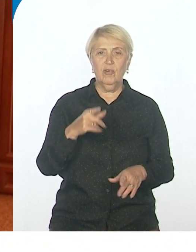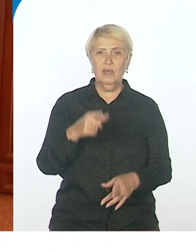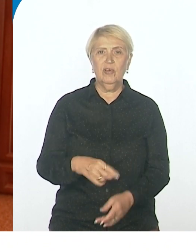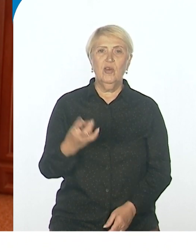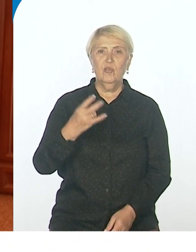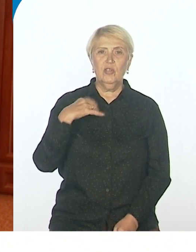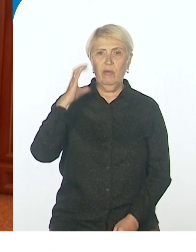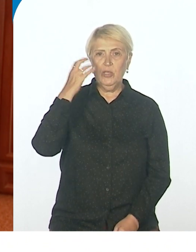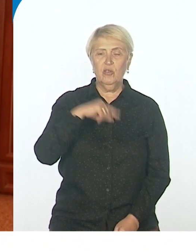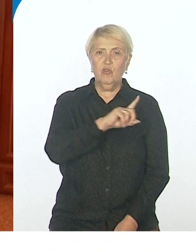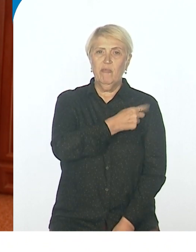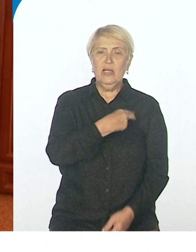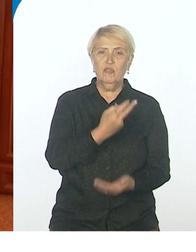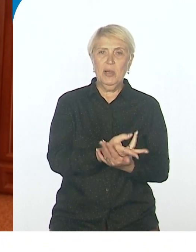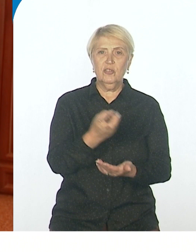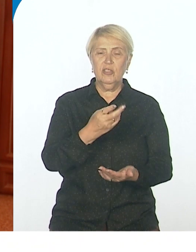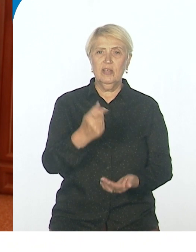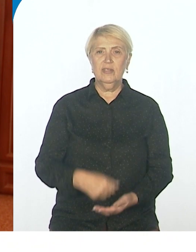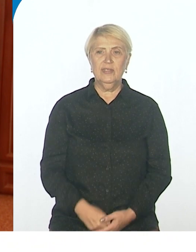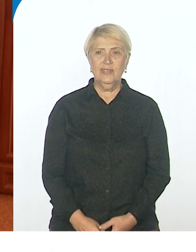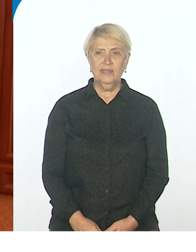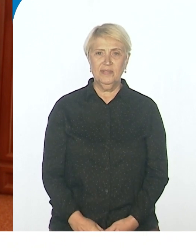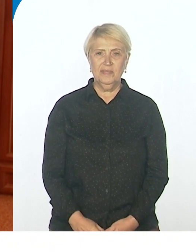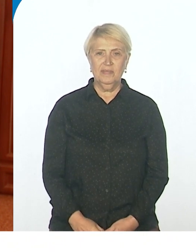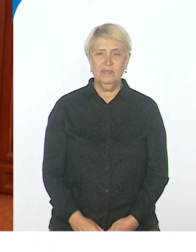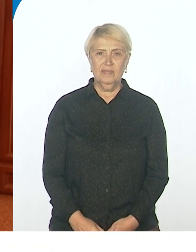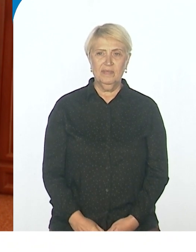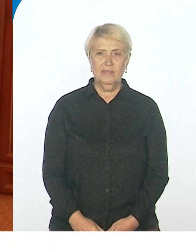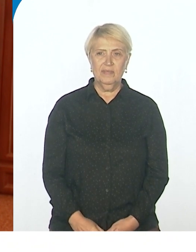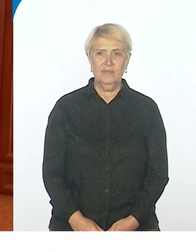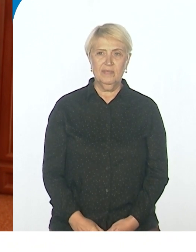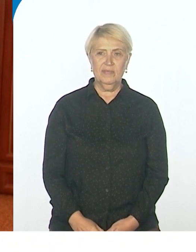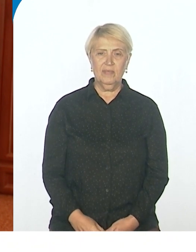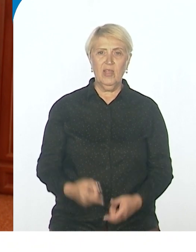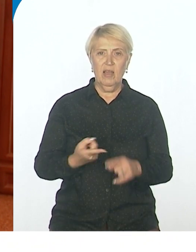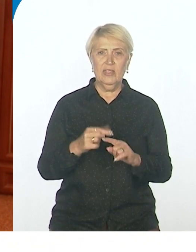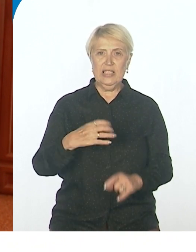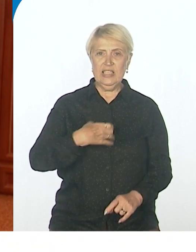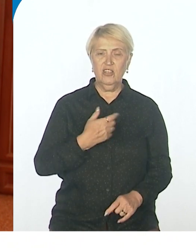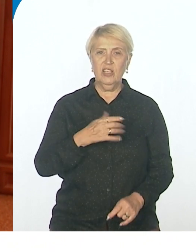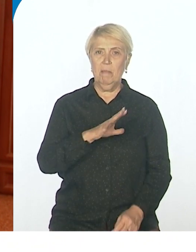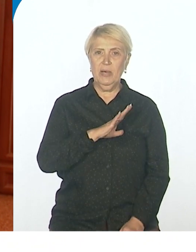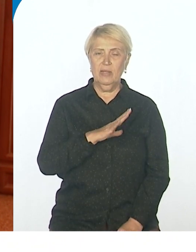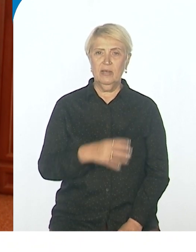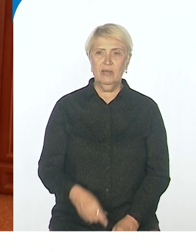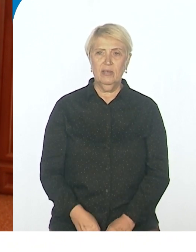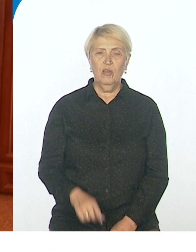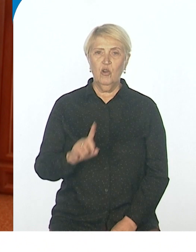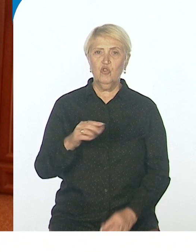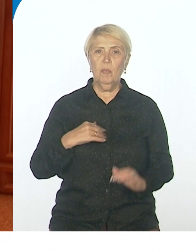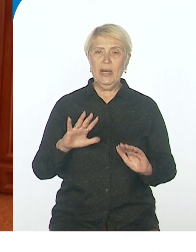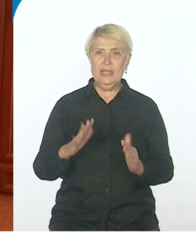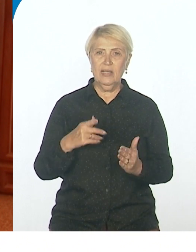психушку. Вот я сына взял с собой. Ну, страшно было ехать и рассказывать то, что